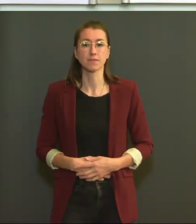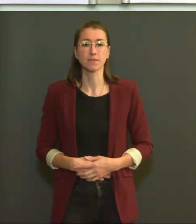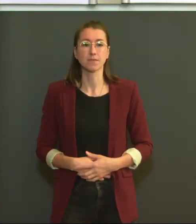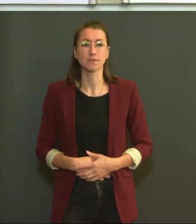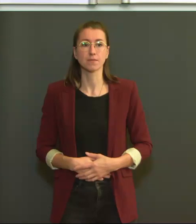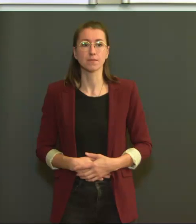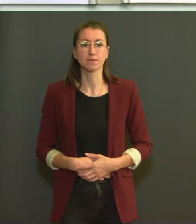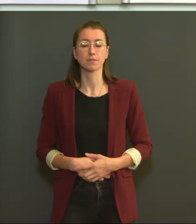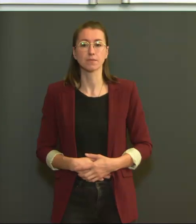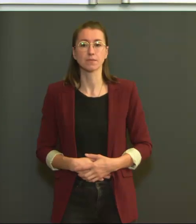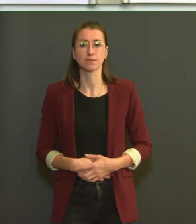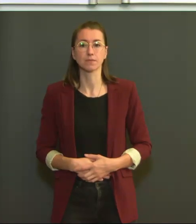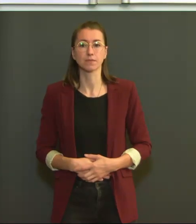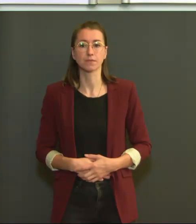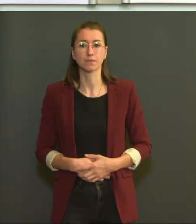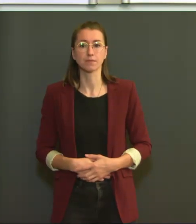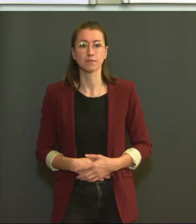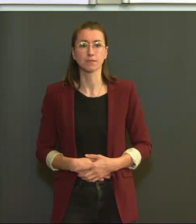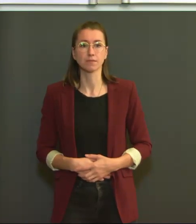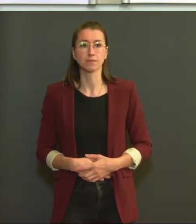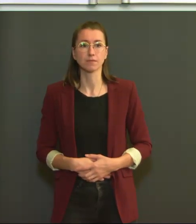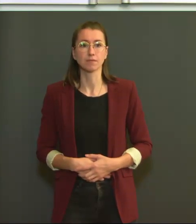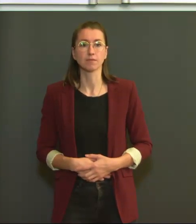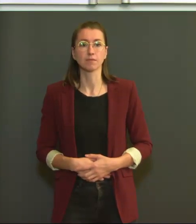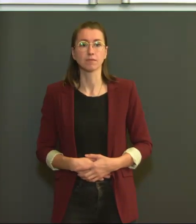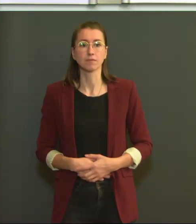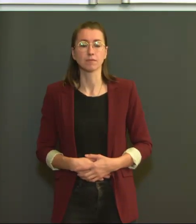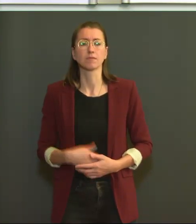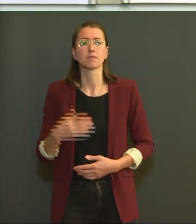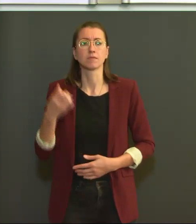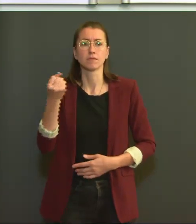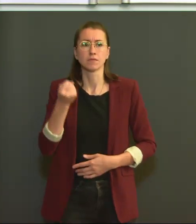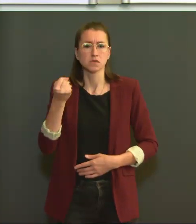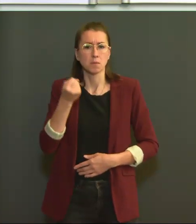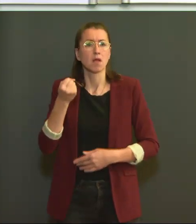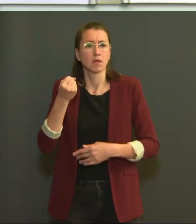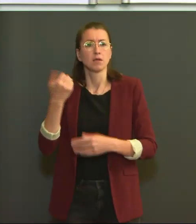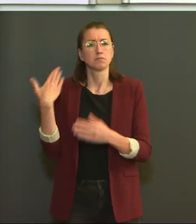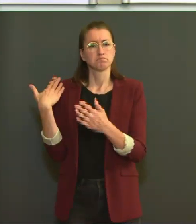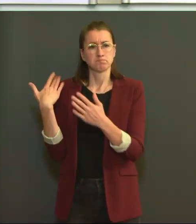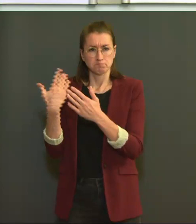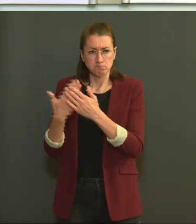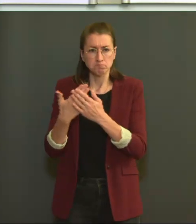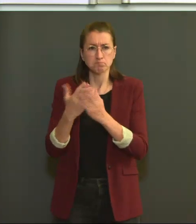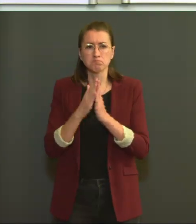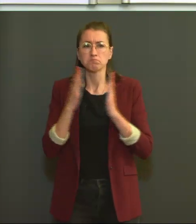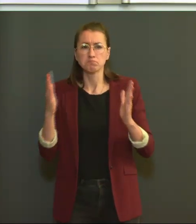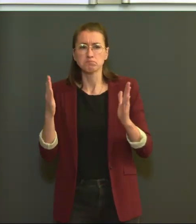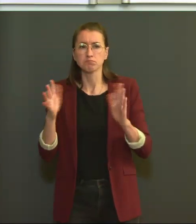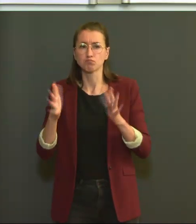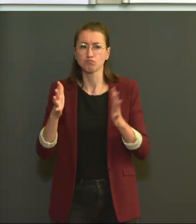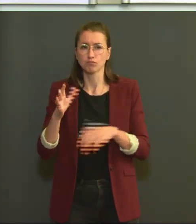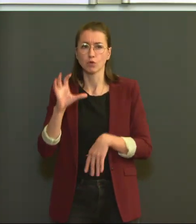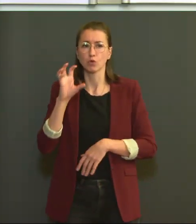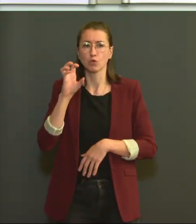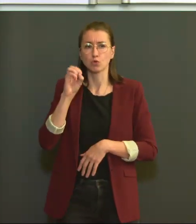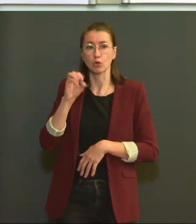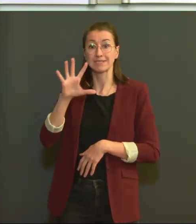Au cours de la semaine dernière, près de 35 000 tests ont été